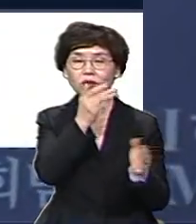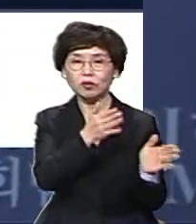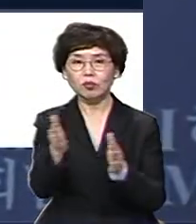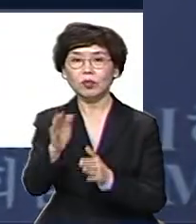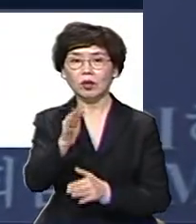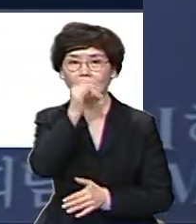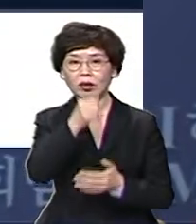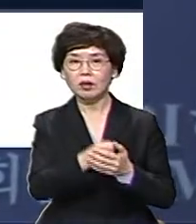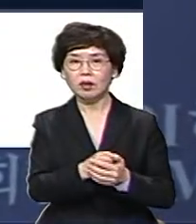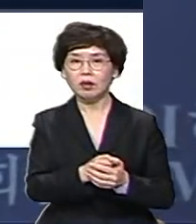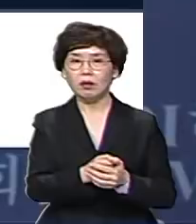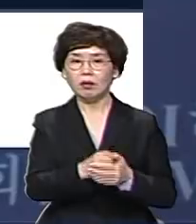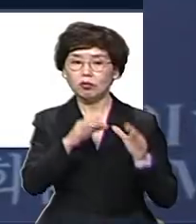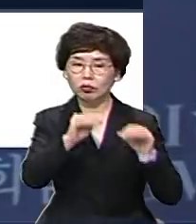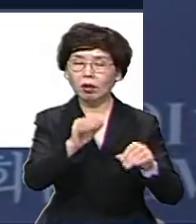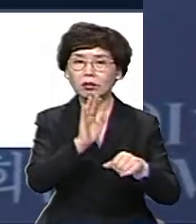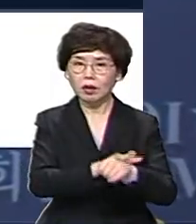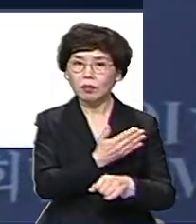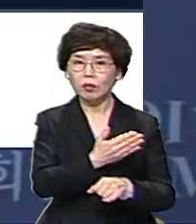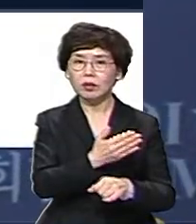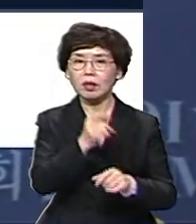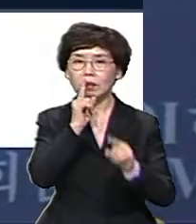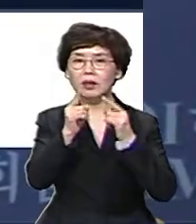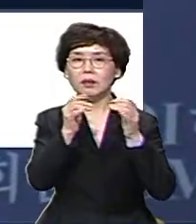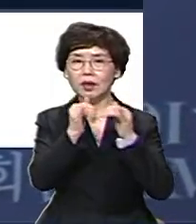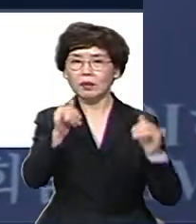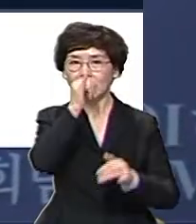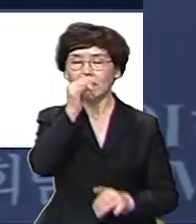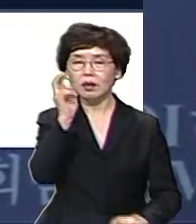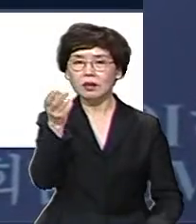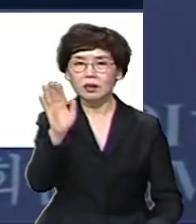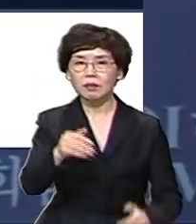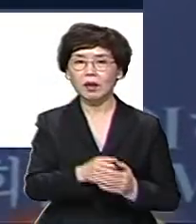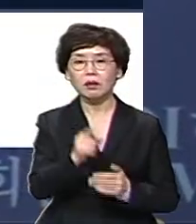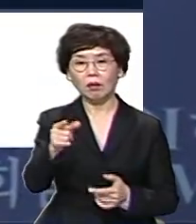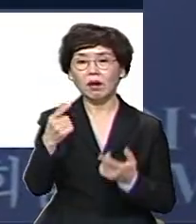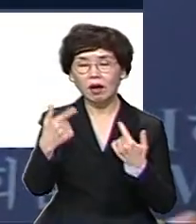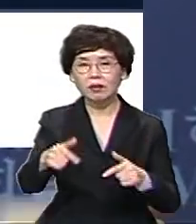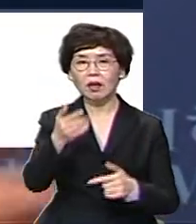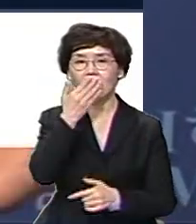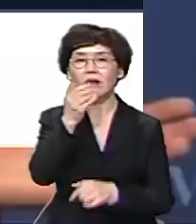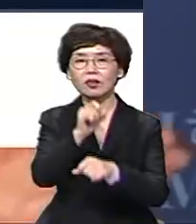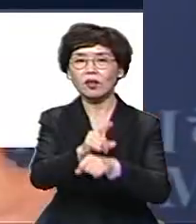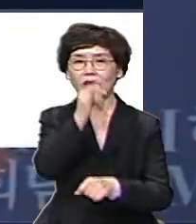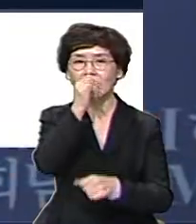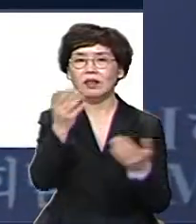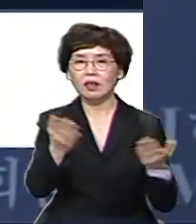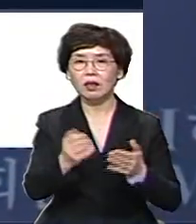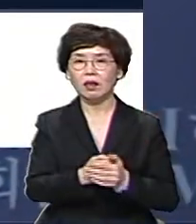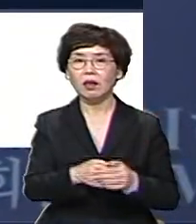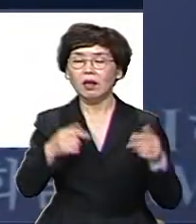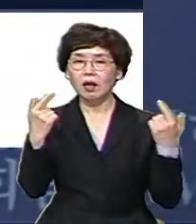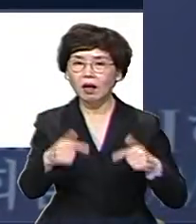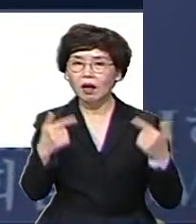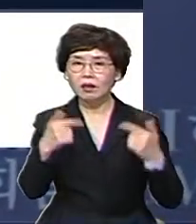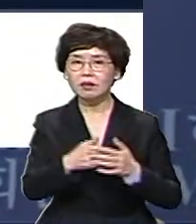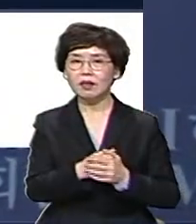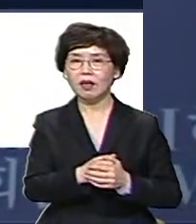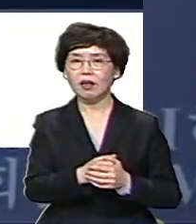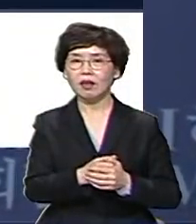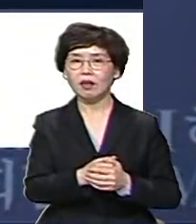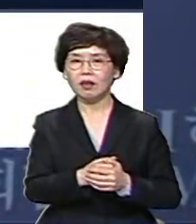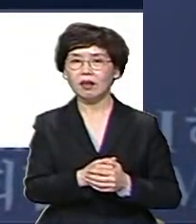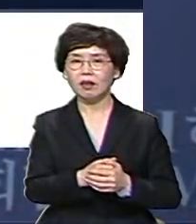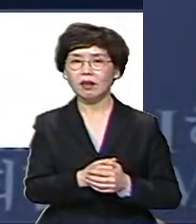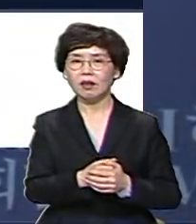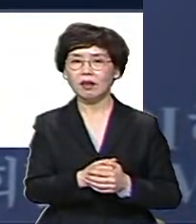있습니다. 오늘 합의에 이르지 못했지만 항상 협상이라는 것은 중단할 수 있는 준비가 되어 있는 것입니다. 중단한 것이 잘못됐다라고 말씀하시는